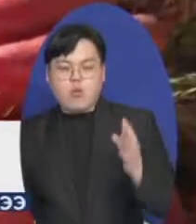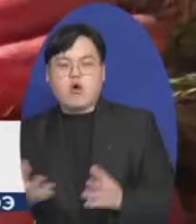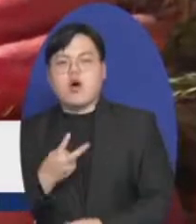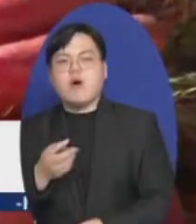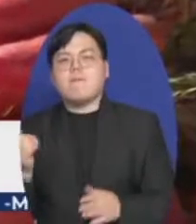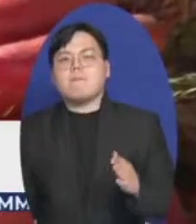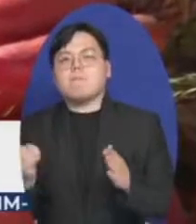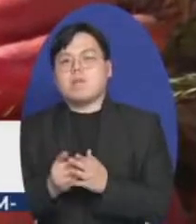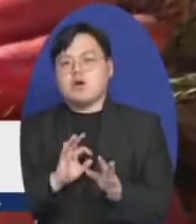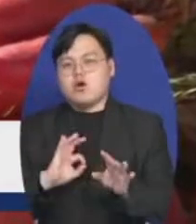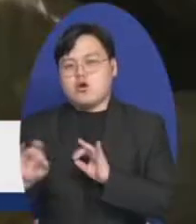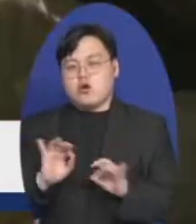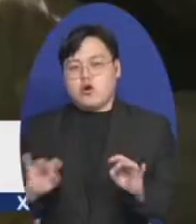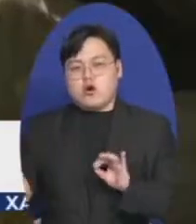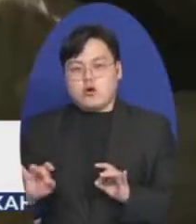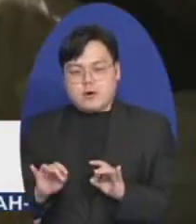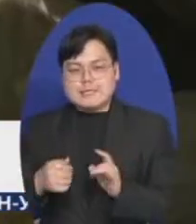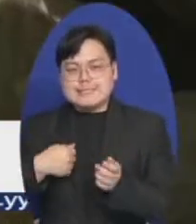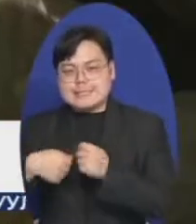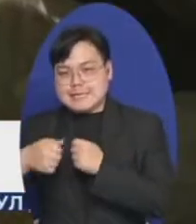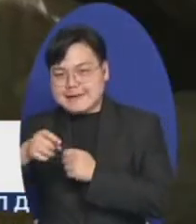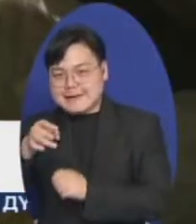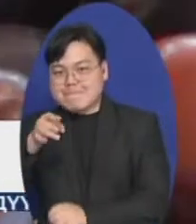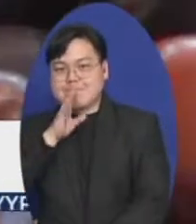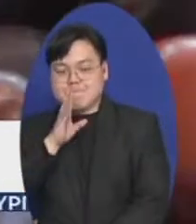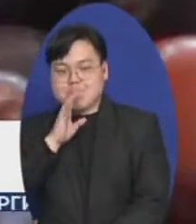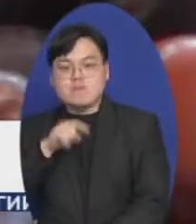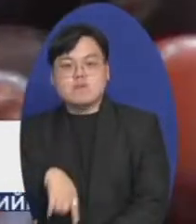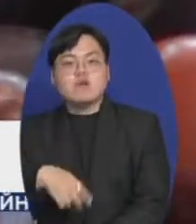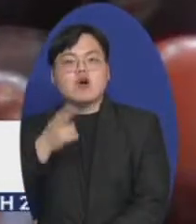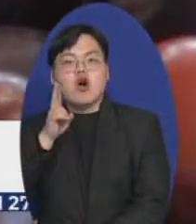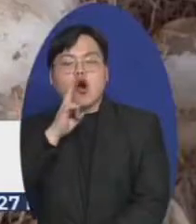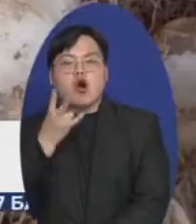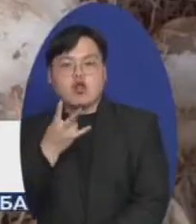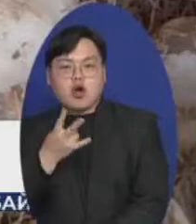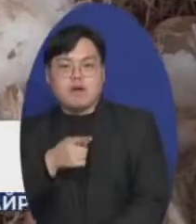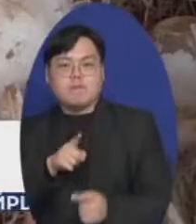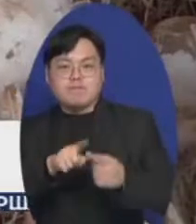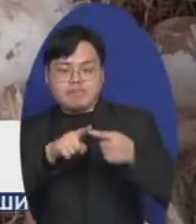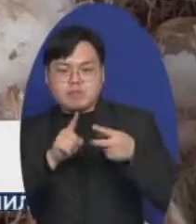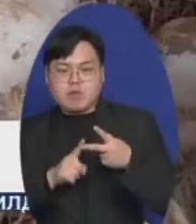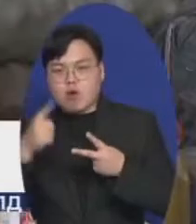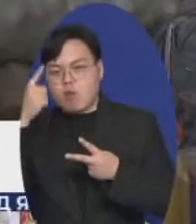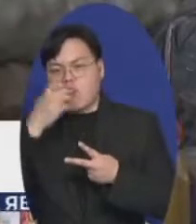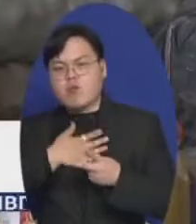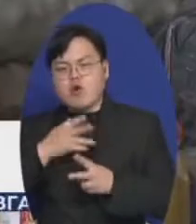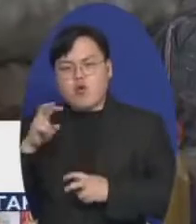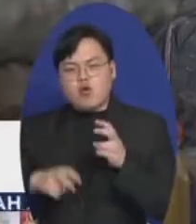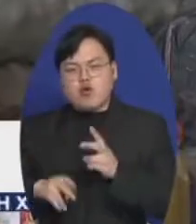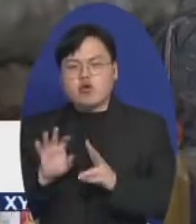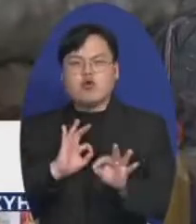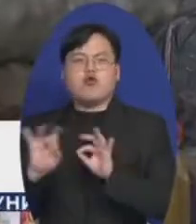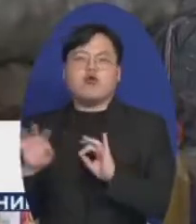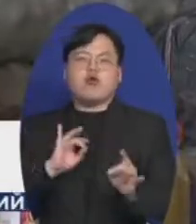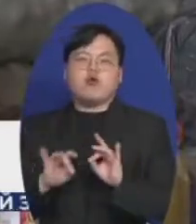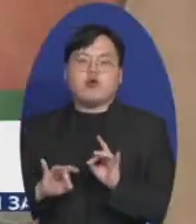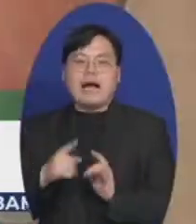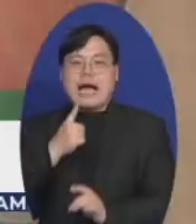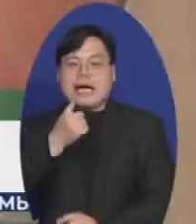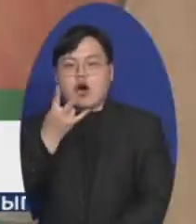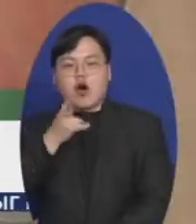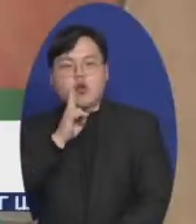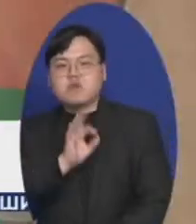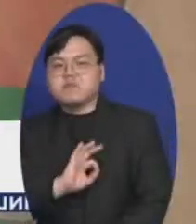2000 орчим төрлийн бараа бүтээгдэхүүнүүдийг хэрэглэгчдэд хүргэж байна. Энд хүнсний ногооноос гадна Монголд үйлдвэрлэсэн төрөл бүрийн бүтээгдэхүүн